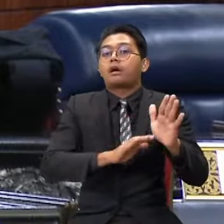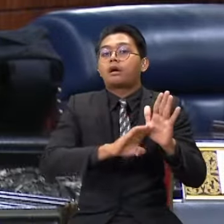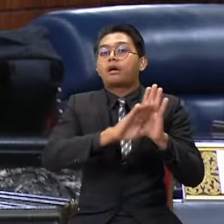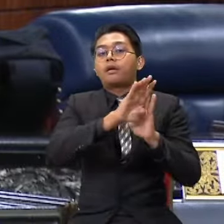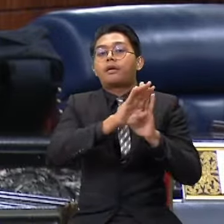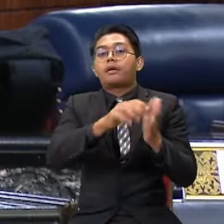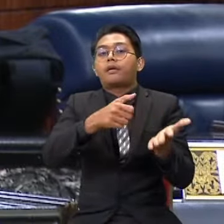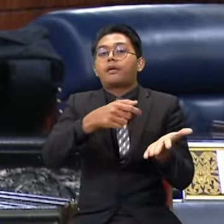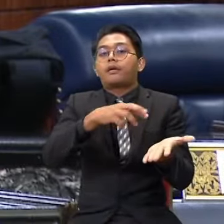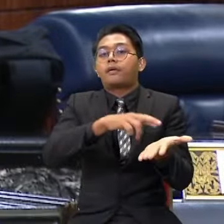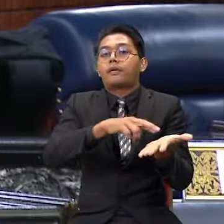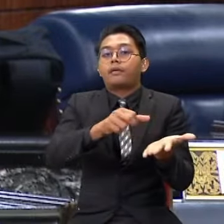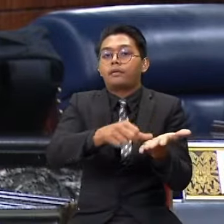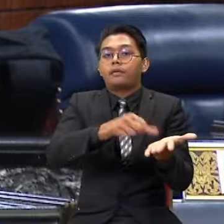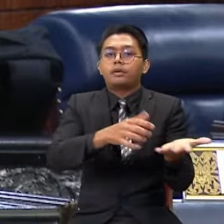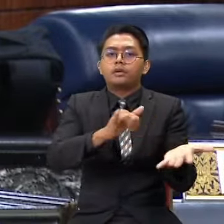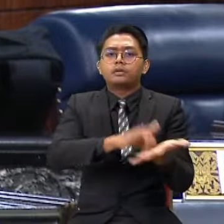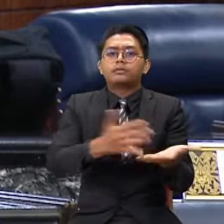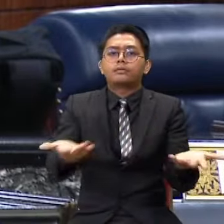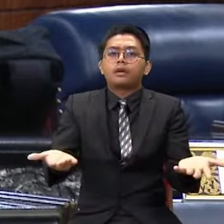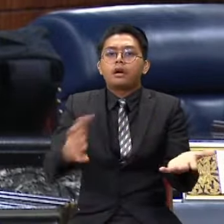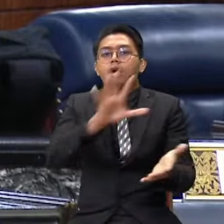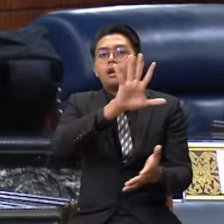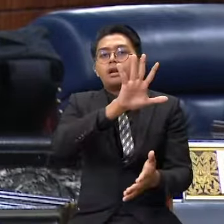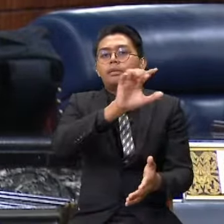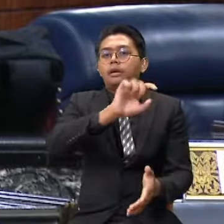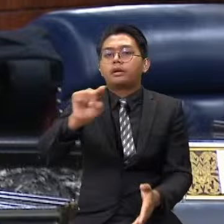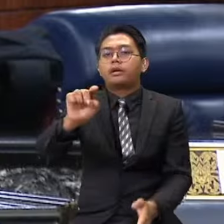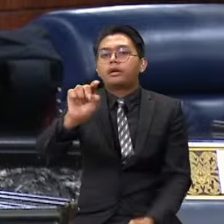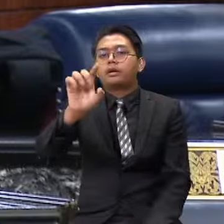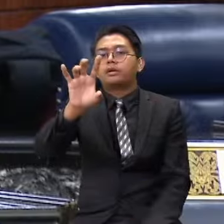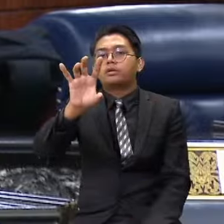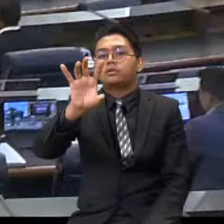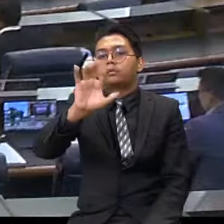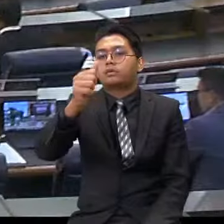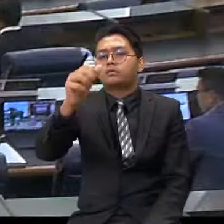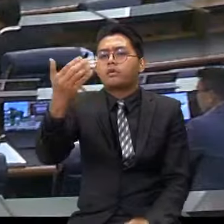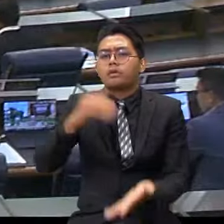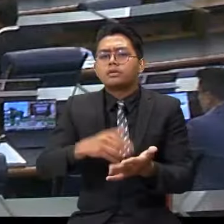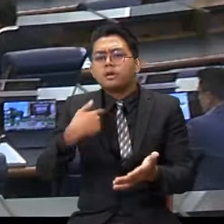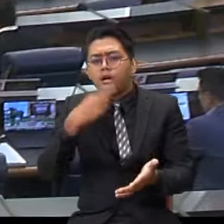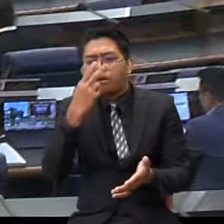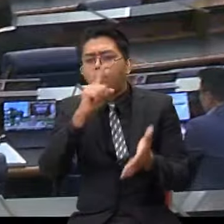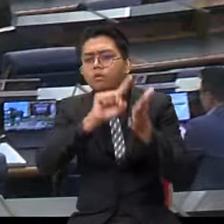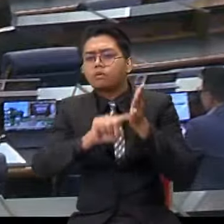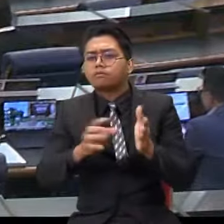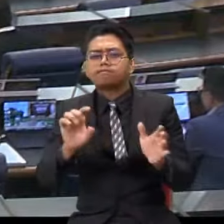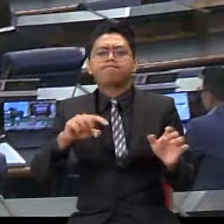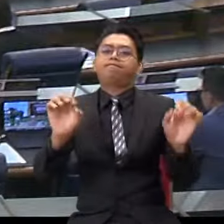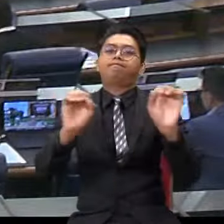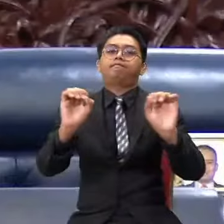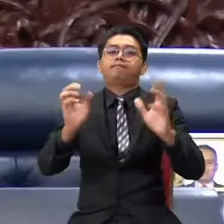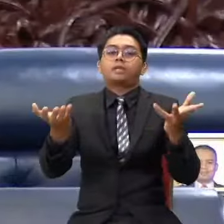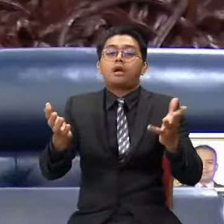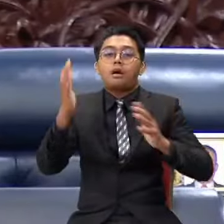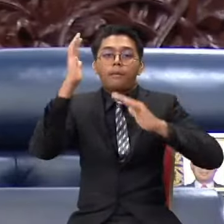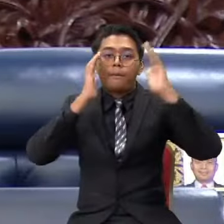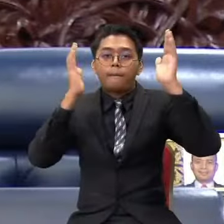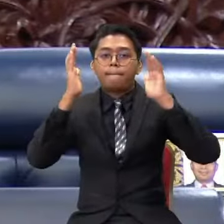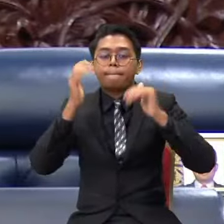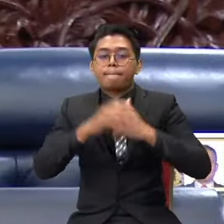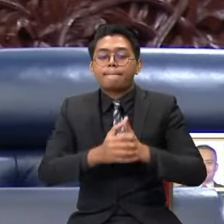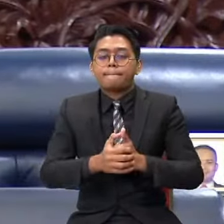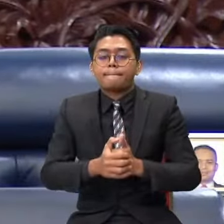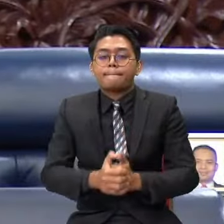harga ubat-ubatan 5 hingga 10% saya pergi check ke mana Datang fakta ni 5 hingga 10% rupa-rupanya ini dari Malaysian pharmacy